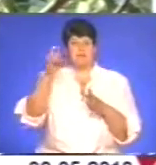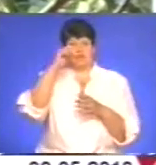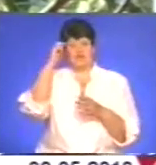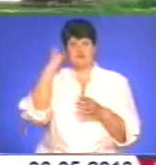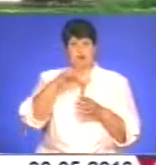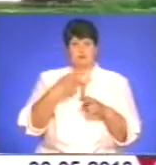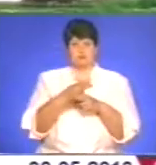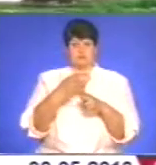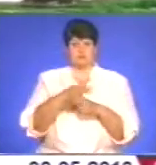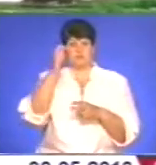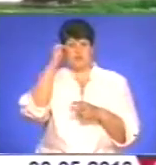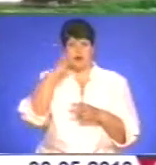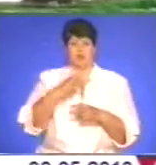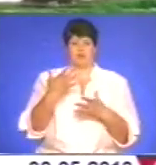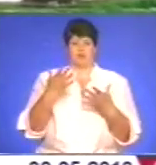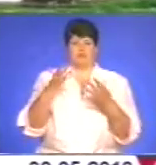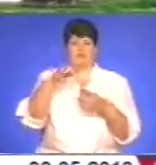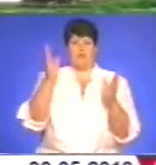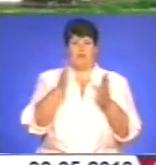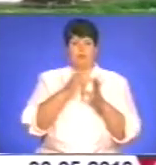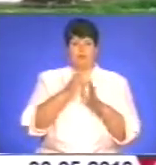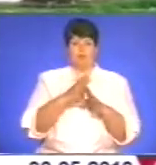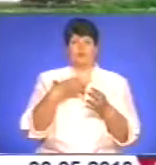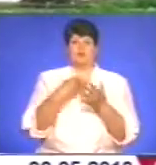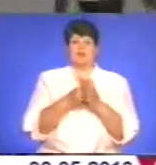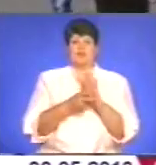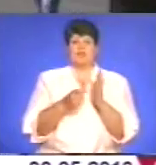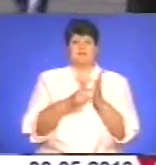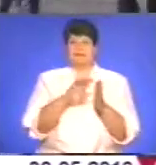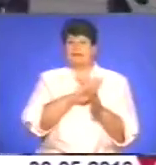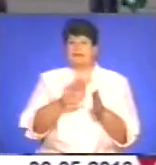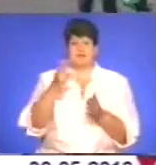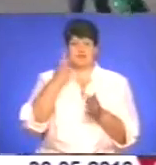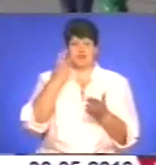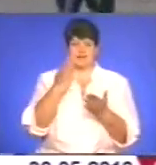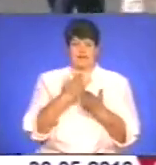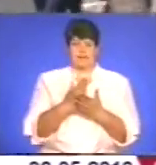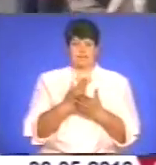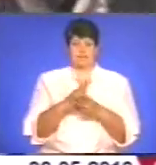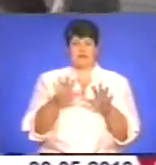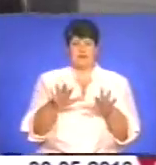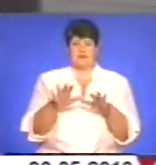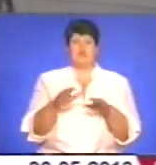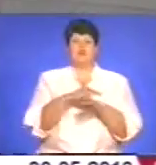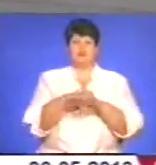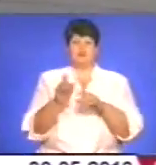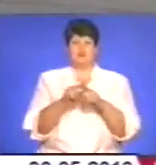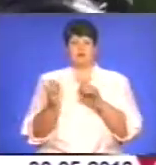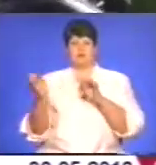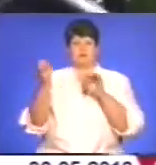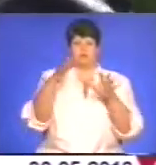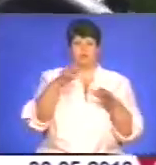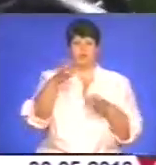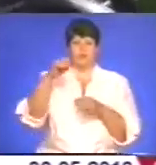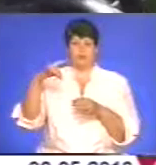виходити з дому. У той час власна квартира не може бути максимально захищеним місцем, до неї теж з вулиці потрапляє пух.